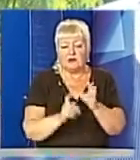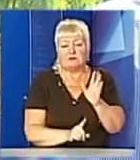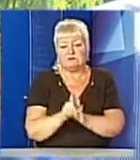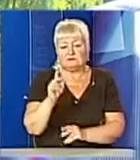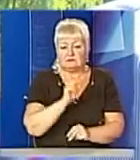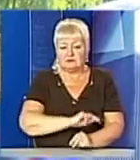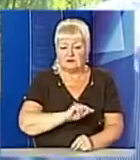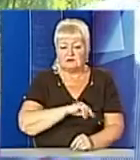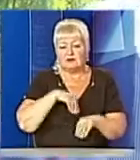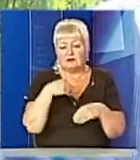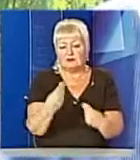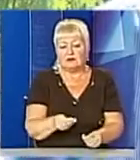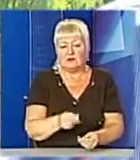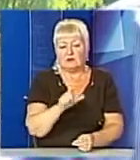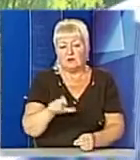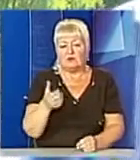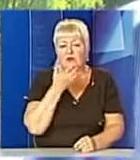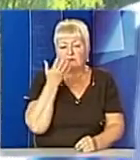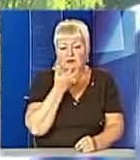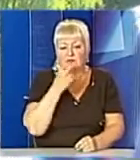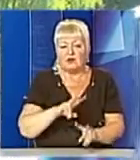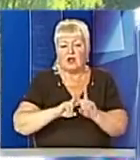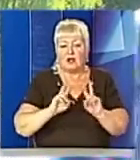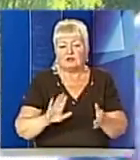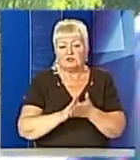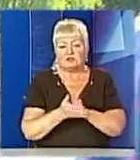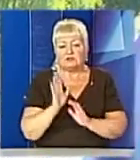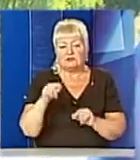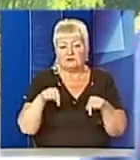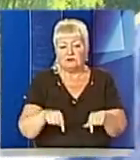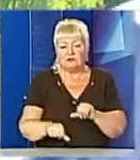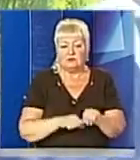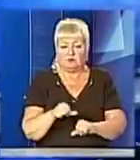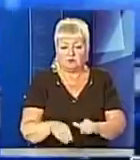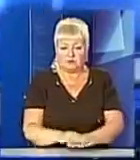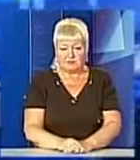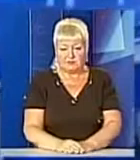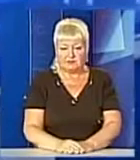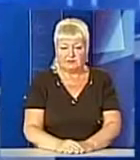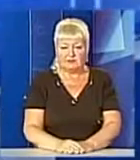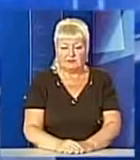роботу, давало споживачам тепло. Аналогічна ситуація буде в цьому році.